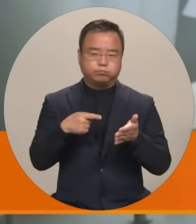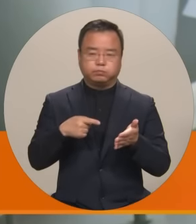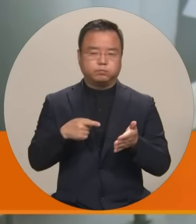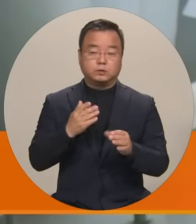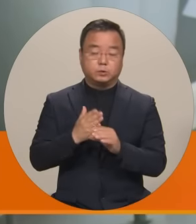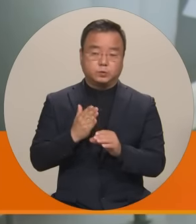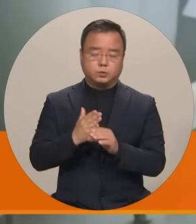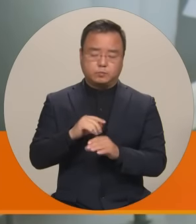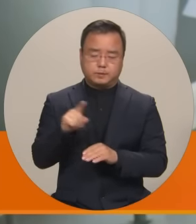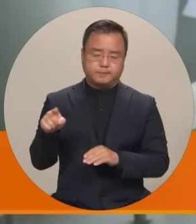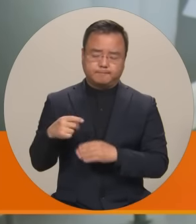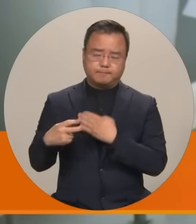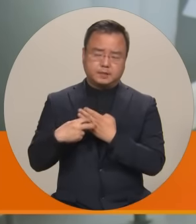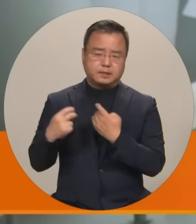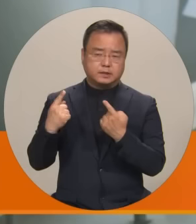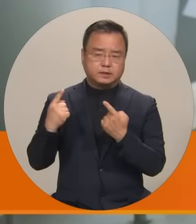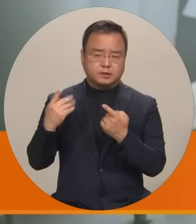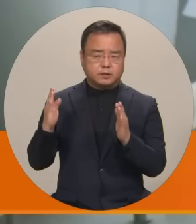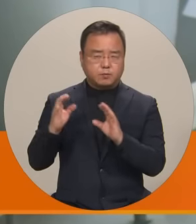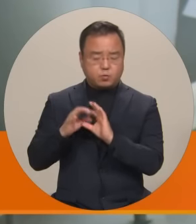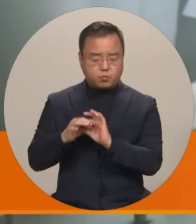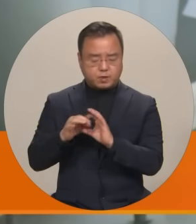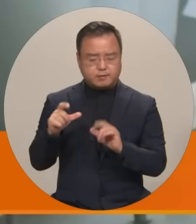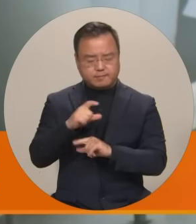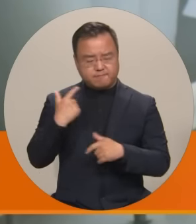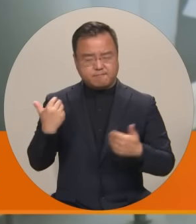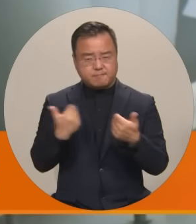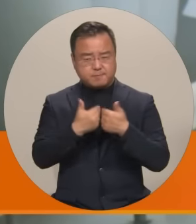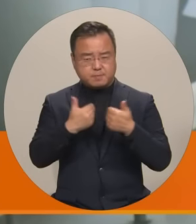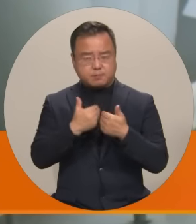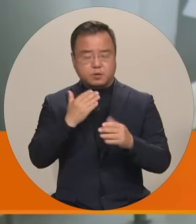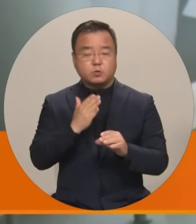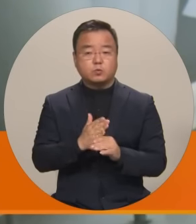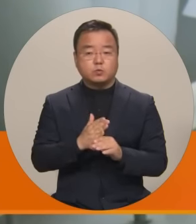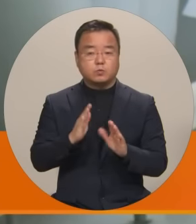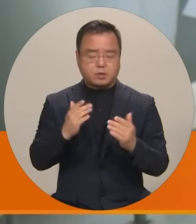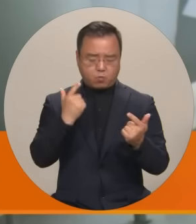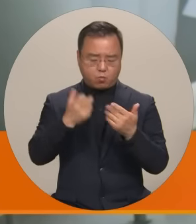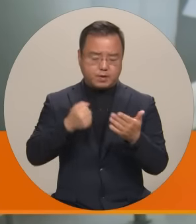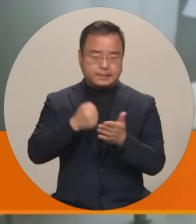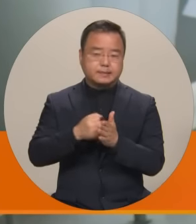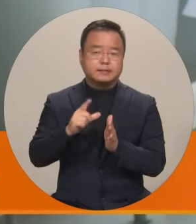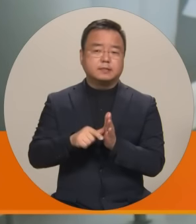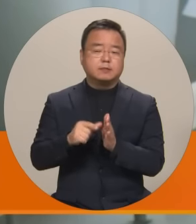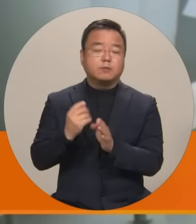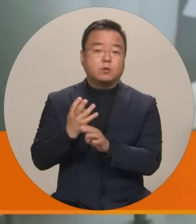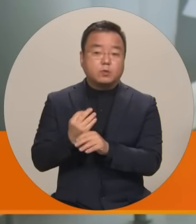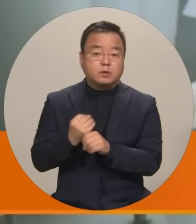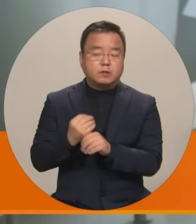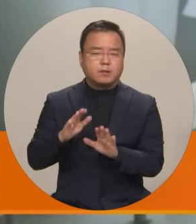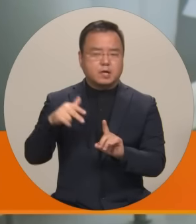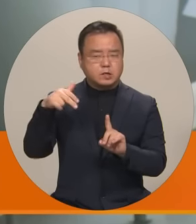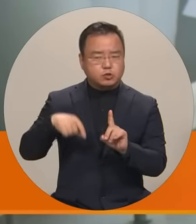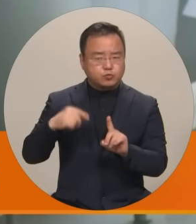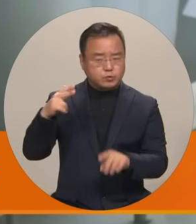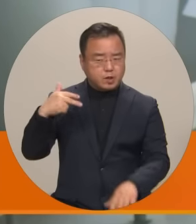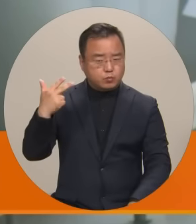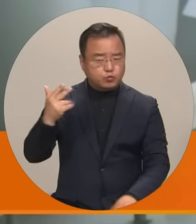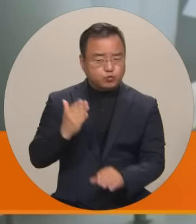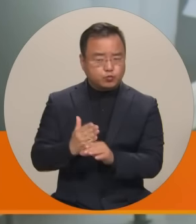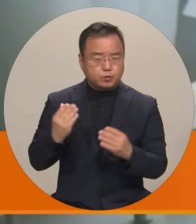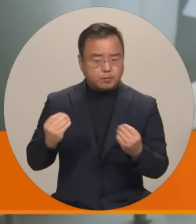있습니다 당장 입시 유강 확정 시한이 일주일 앞으로 다가왔지만 일부 대학에선 아직도 의대